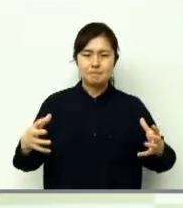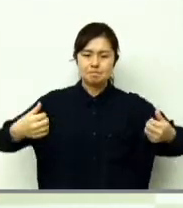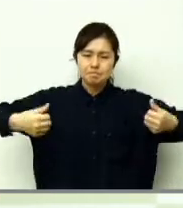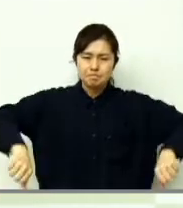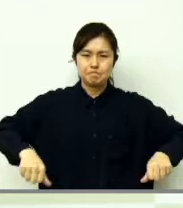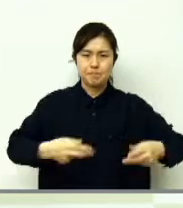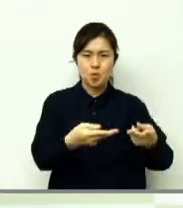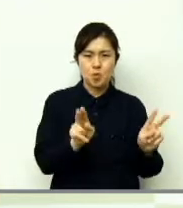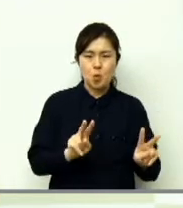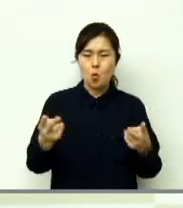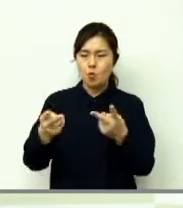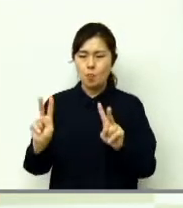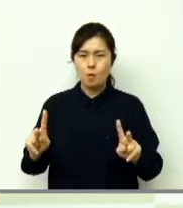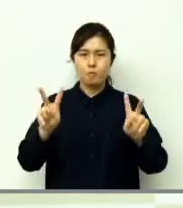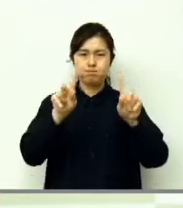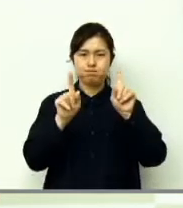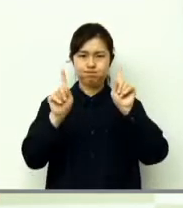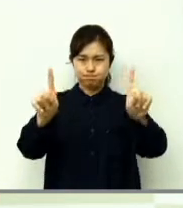2つの